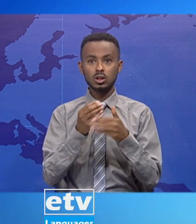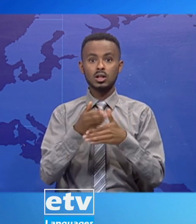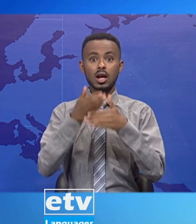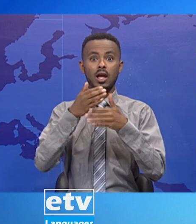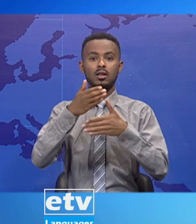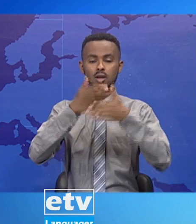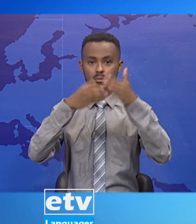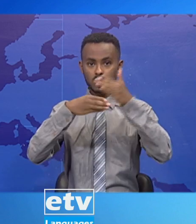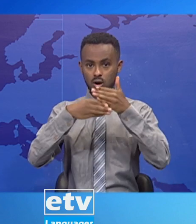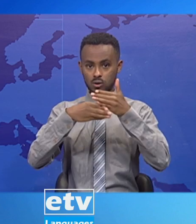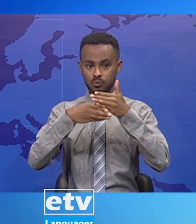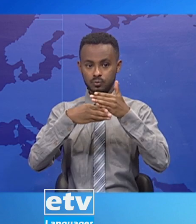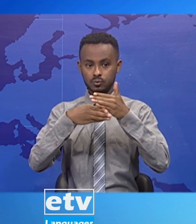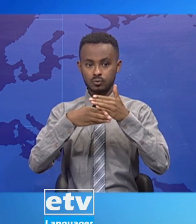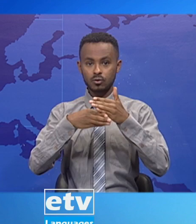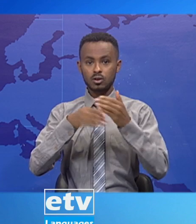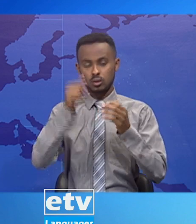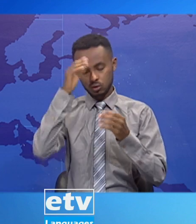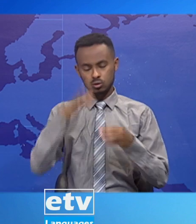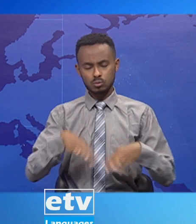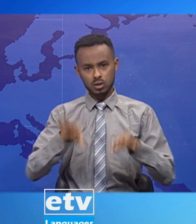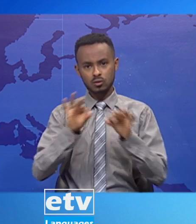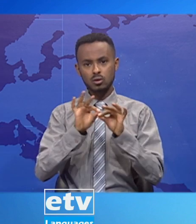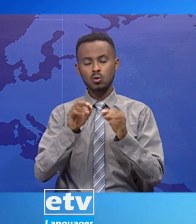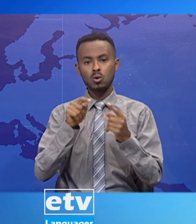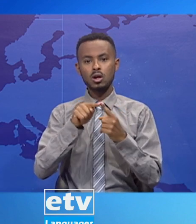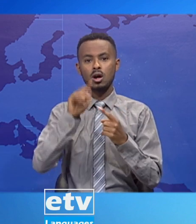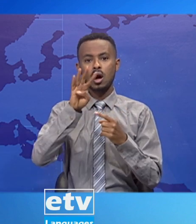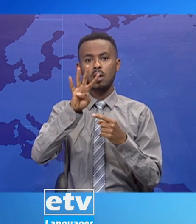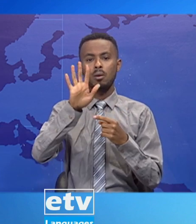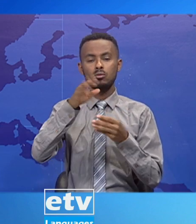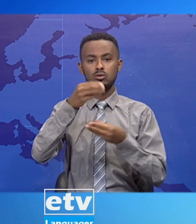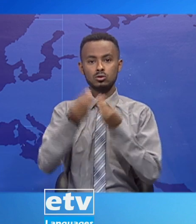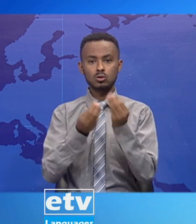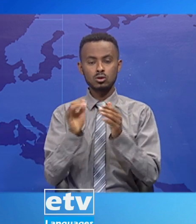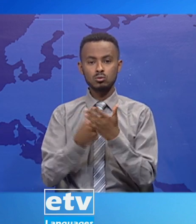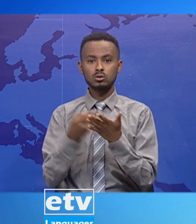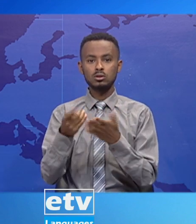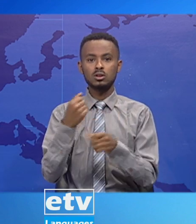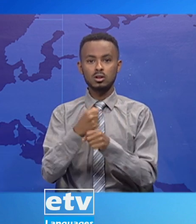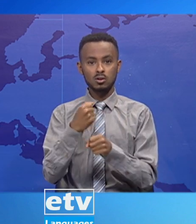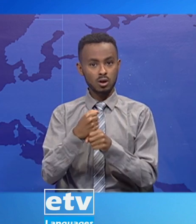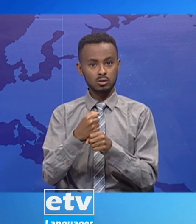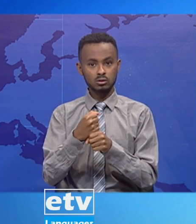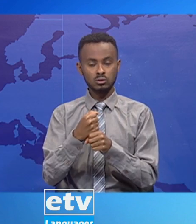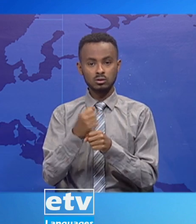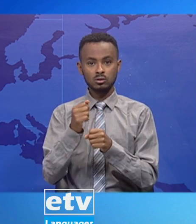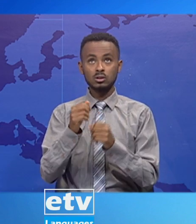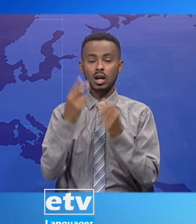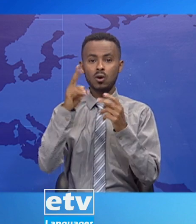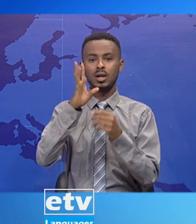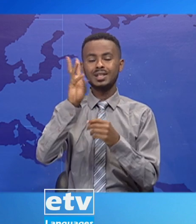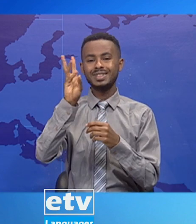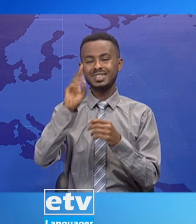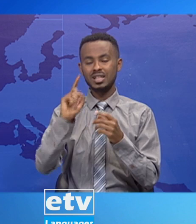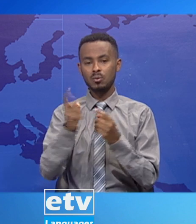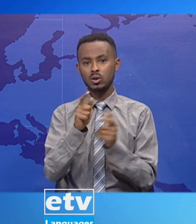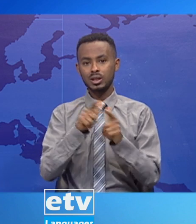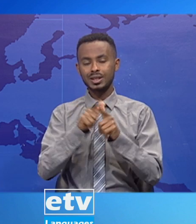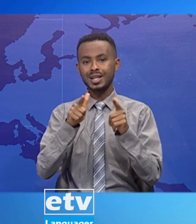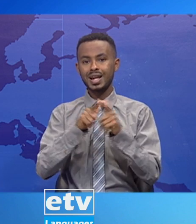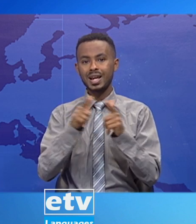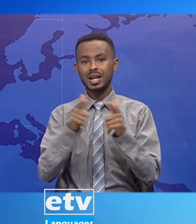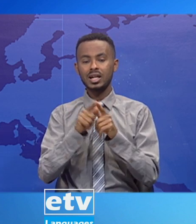ተገንብተዋል። ለሰዎች የሚያስፈልጉ ወደ 45 ሱቆች ደግሞ እዚህ ተገንብተዋል። ከላይ ወደ 6 የሚሆኑ ትልልቅ